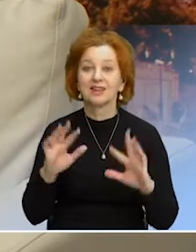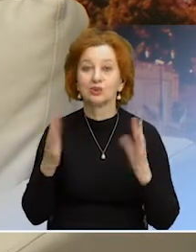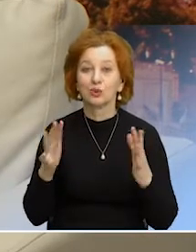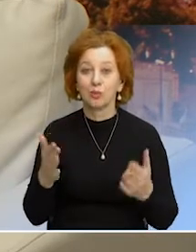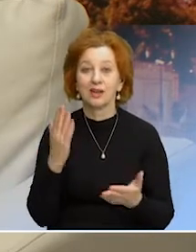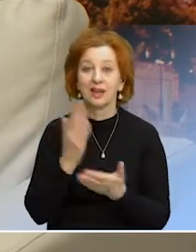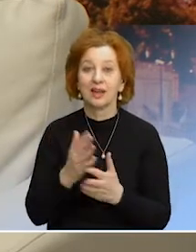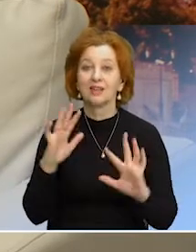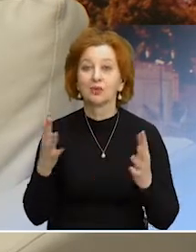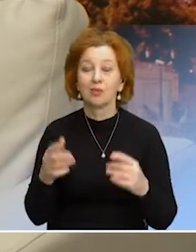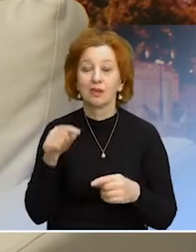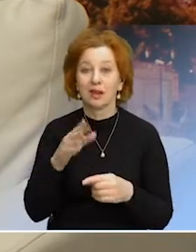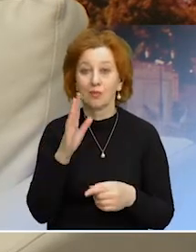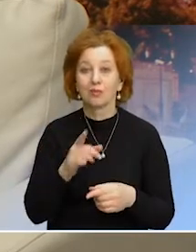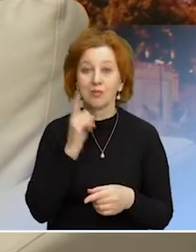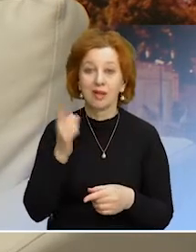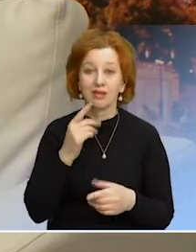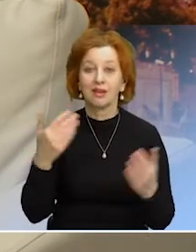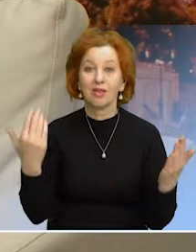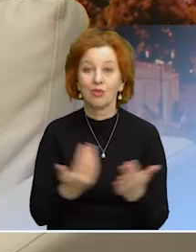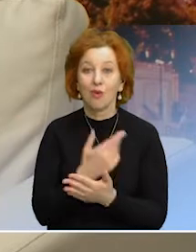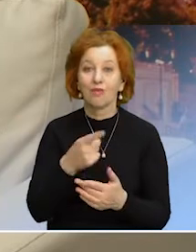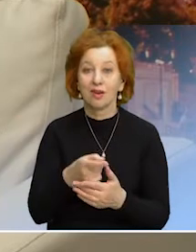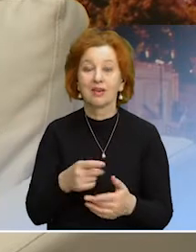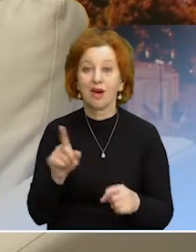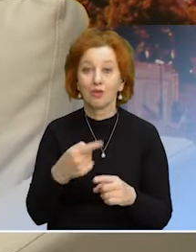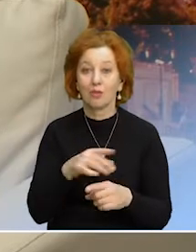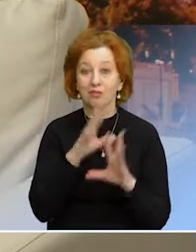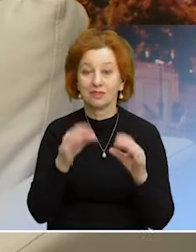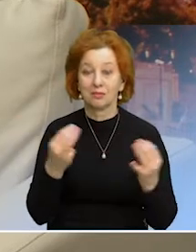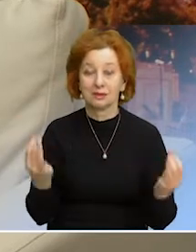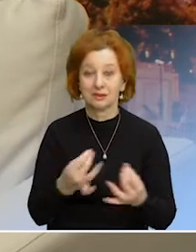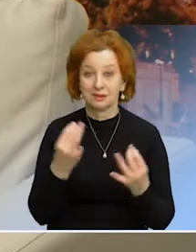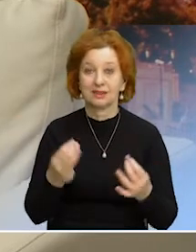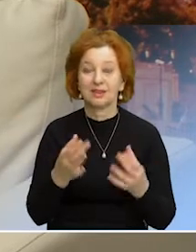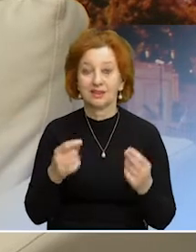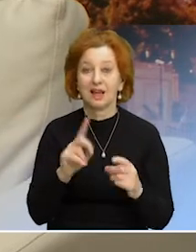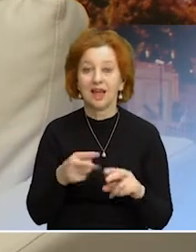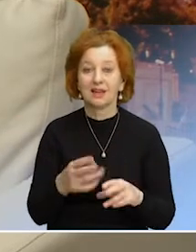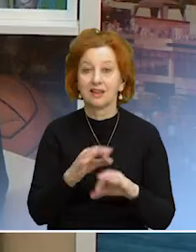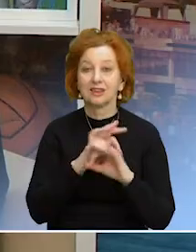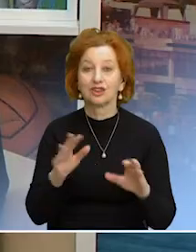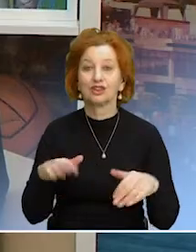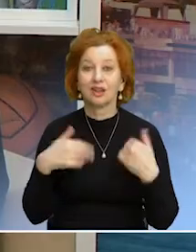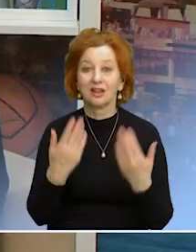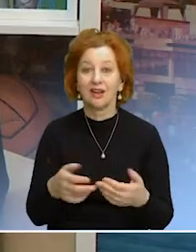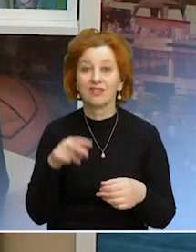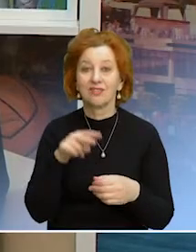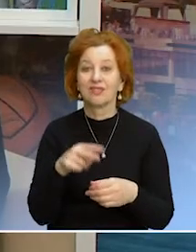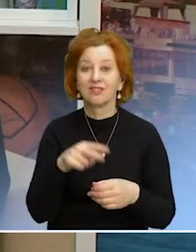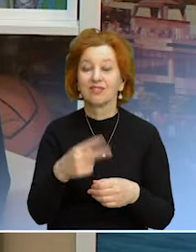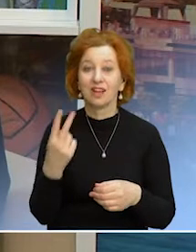раз. Есть события, там будут молодые, новые, те, которым это все интересно. А их все больше и больше. Ну, это здорово. Мы желаем, чтобы